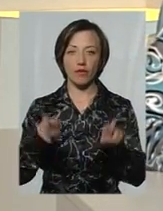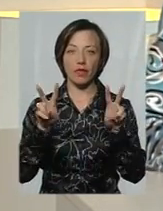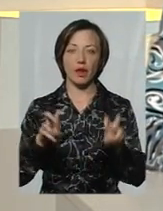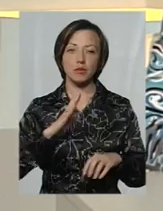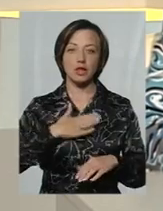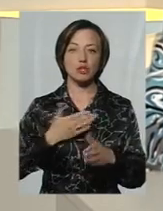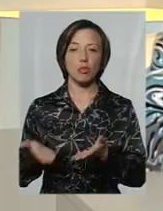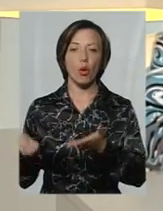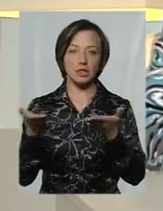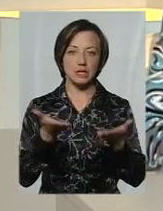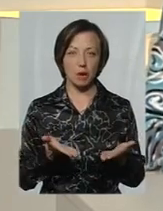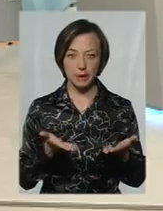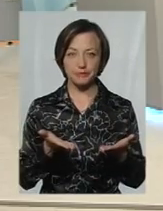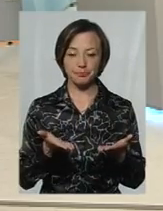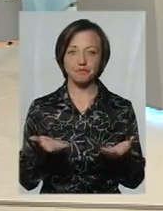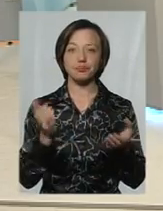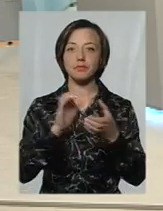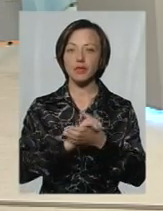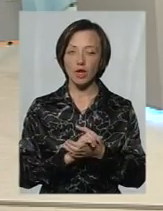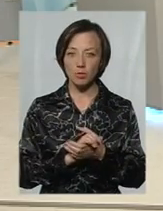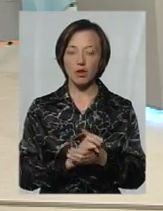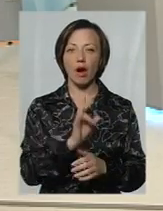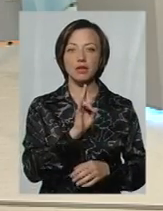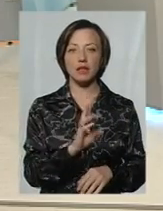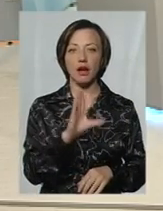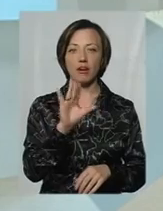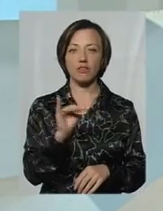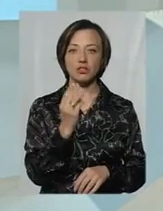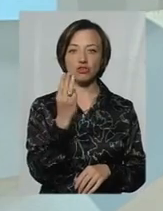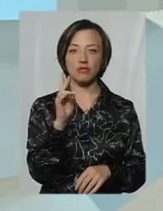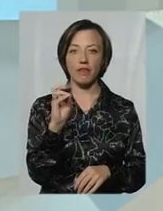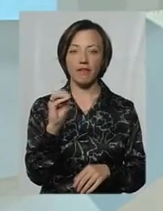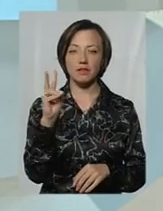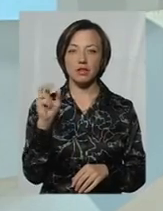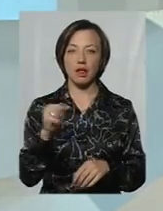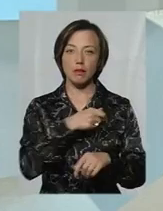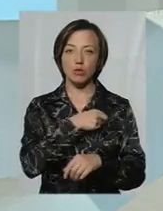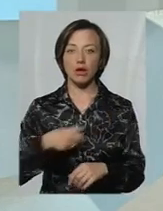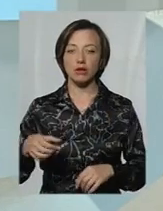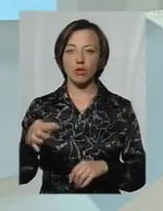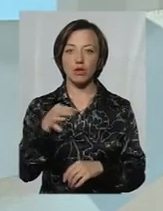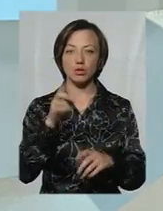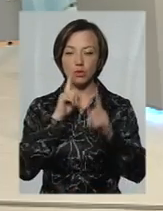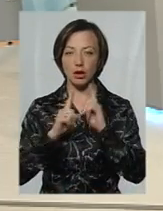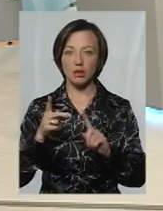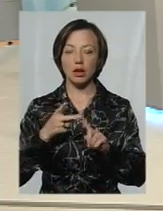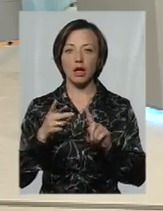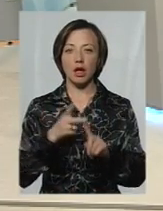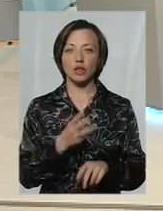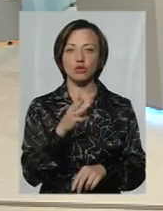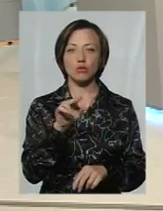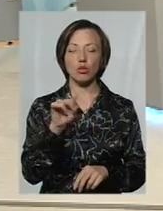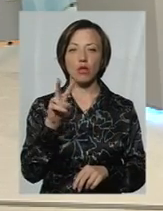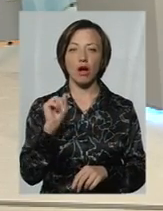з нашими гостями. Знайомтеся, Наталія Вишневська, депутат Хмельницької обласної ради, та Неля Шпулак,